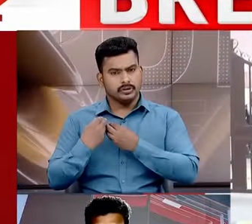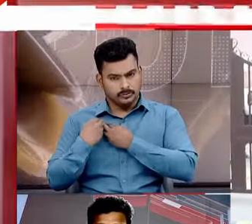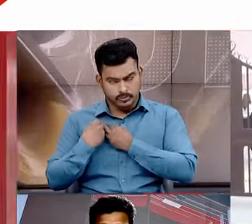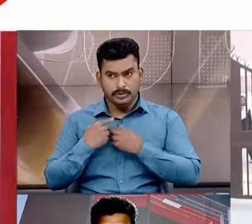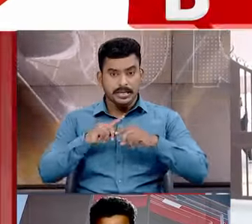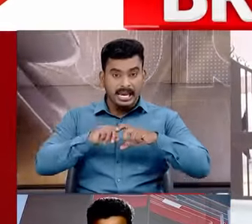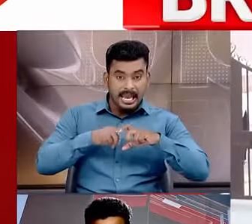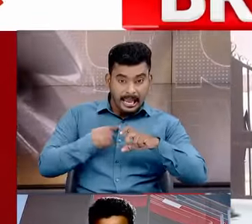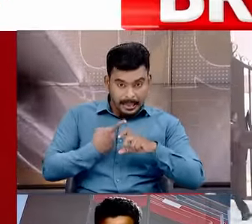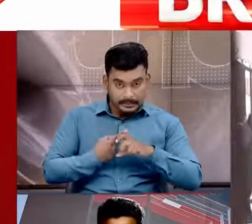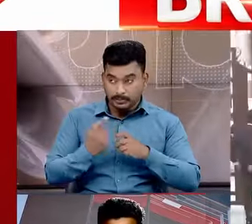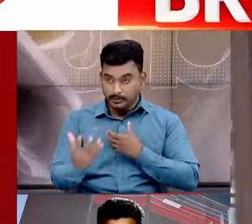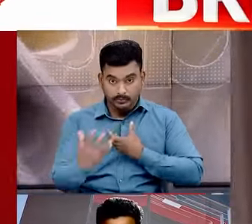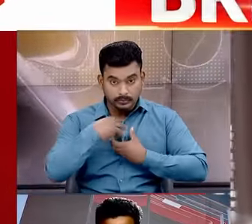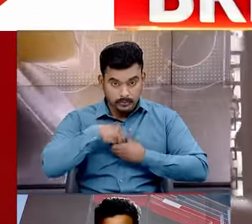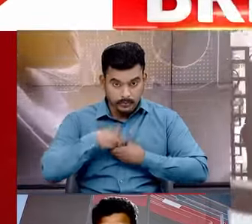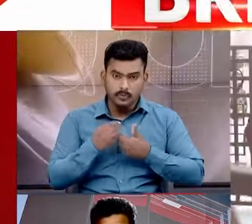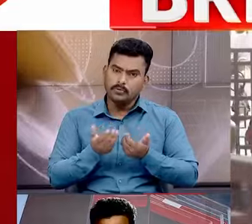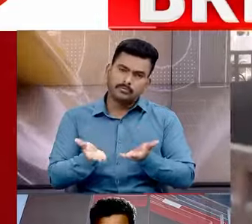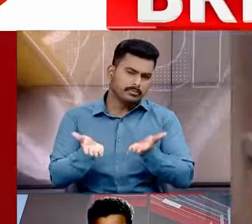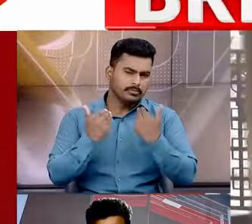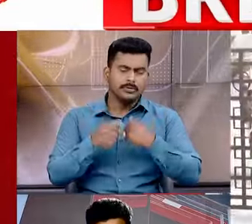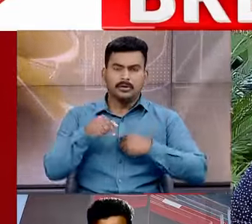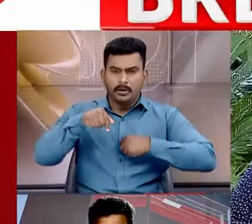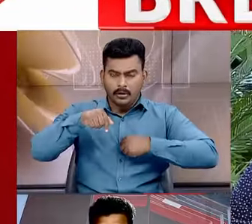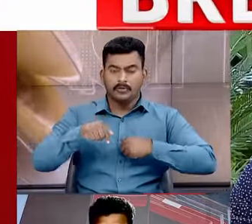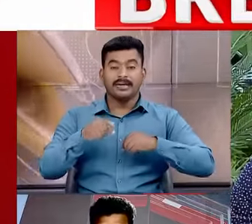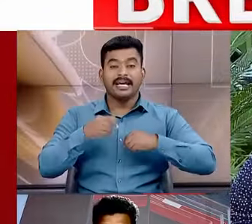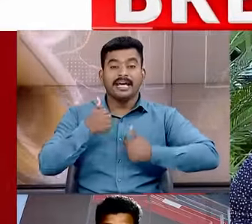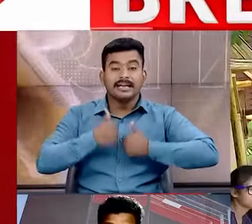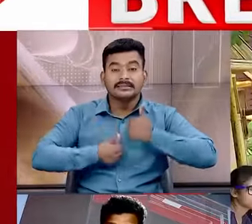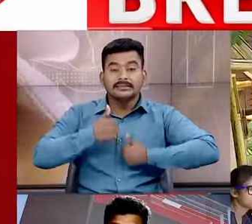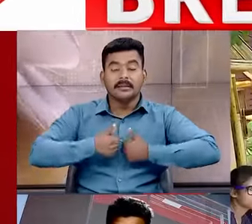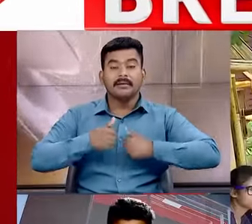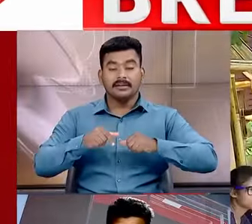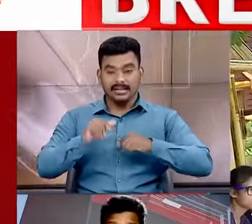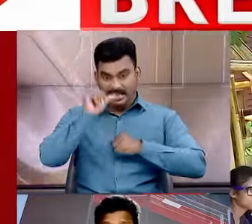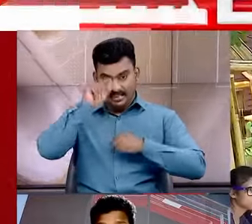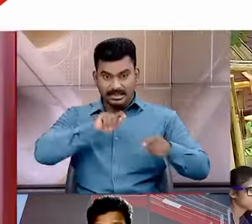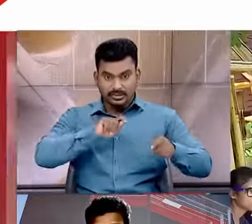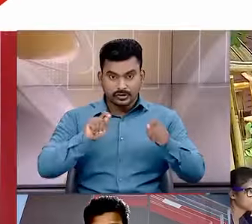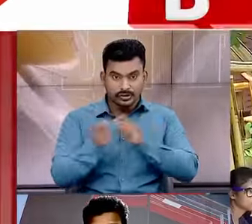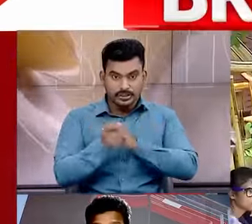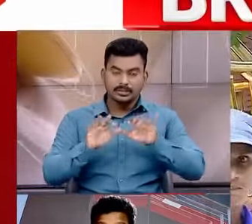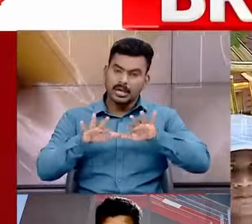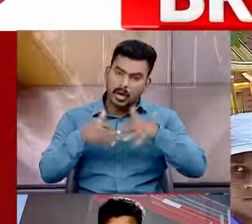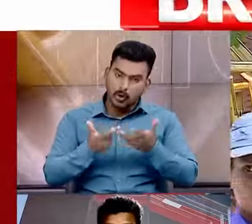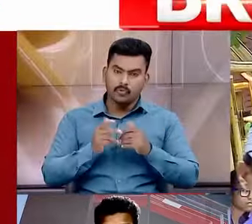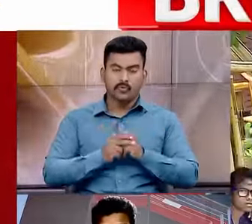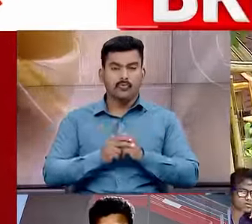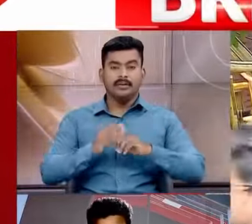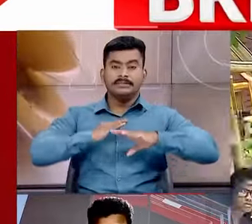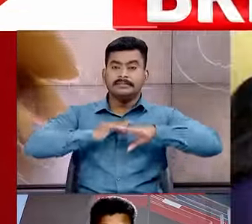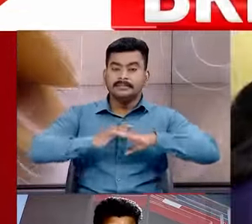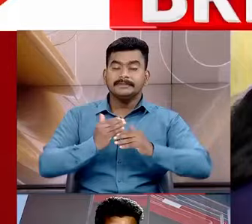കഴിയുന്നതാണ്. എന്തായാലും ഈ സമിതി പരീക്ഷാ നടത്തിപ്പിൽ എന്തൊക്കെ മാറ്റങ്ങൾ രാജ്യത്ത് ആവശ്യമുണ്ട്, ഒപ്പം തന്നെ ഇതിൻ്റെ സുരക്ഷാ കാര്യങ്ങൾ ക്രമീകരിക്കാൻ എന്തൊക്കെ